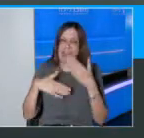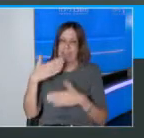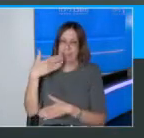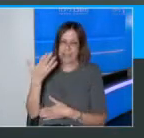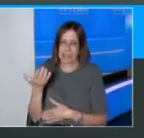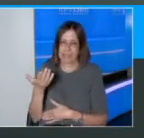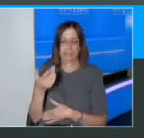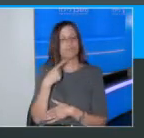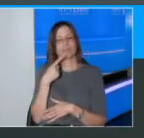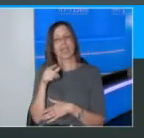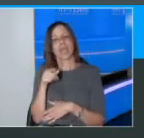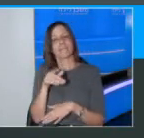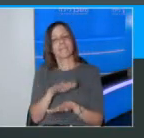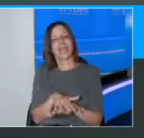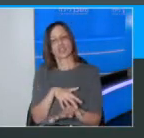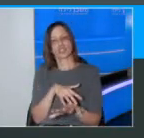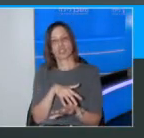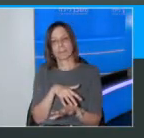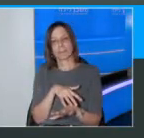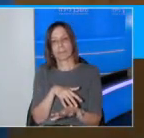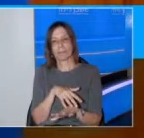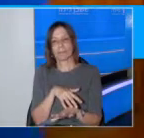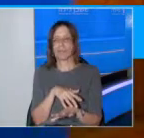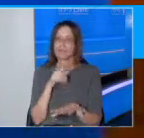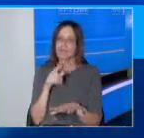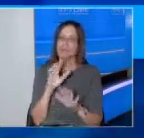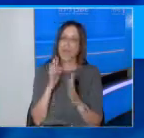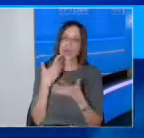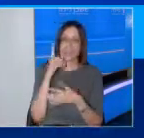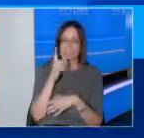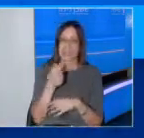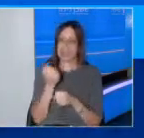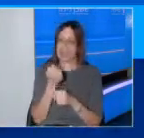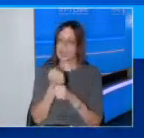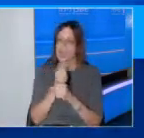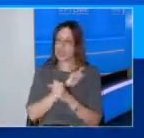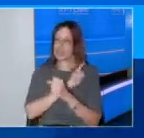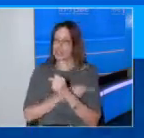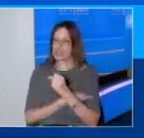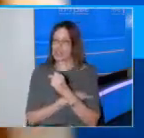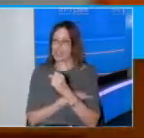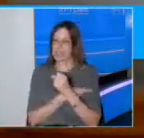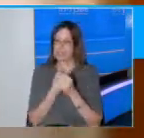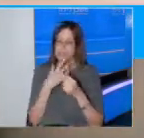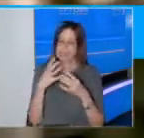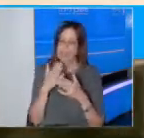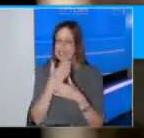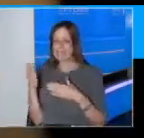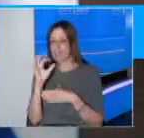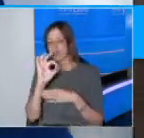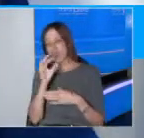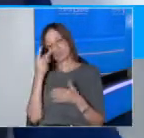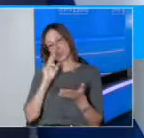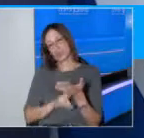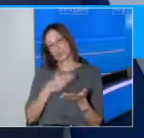הם מרגישים משום מה שהם כנראה צריכים לעשות שריר לכיוון שלהם.